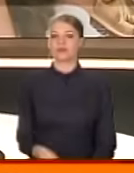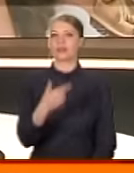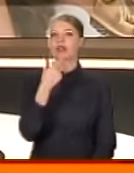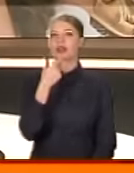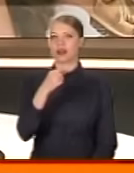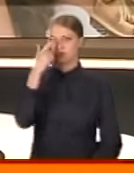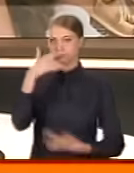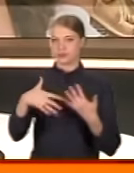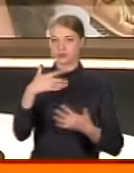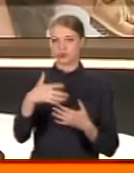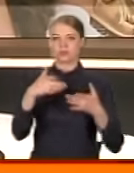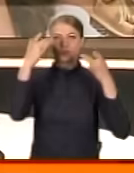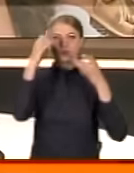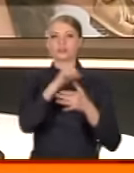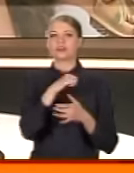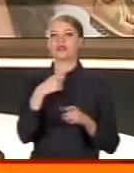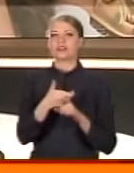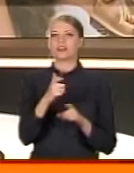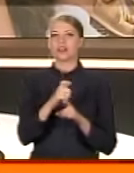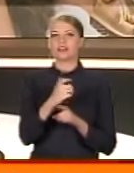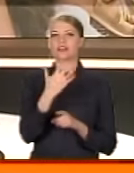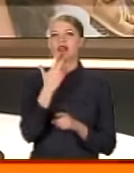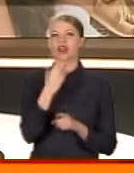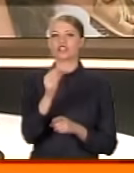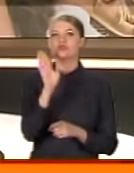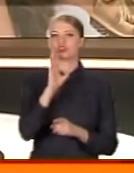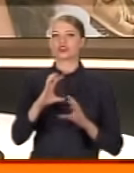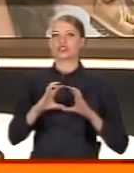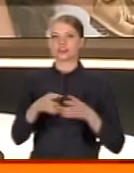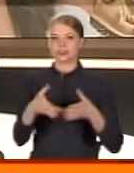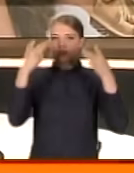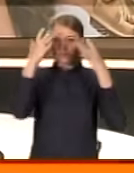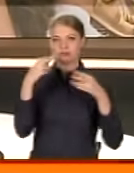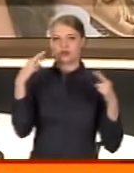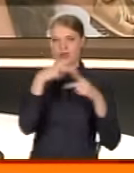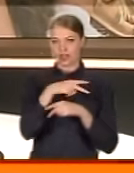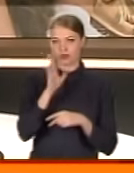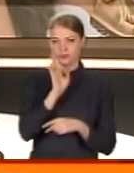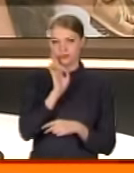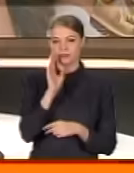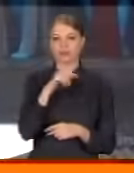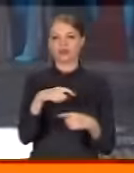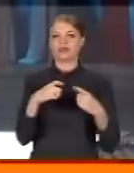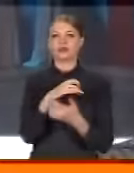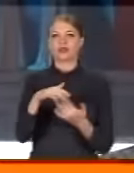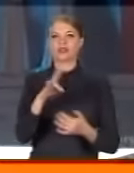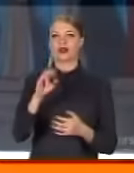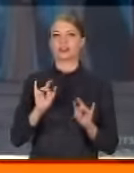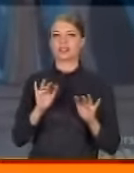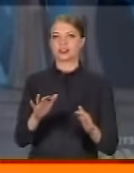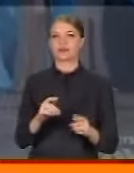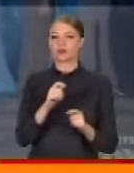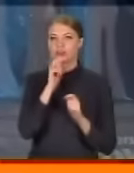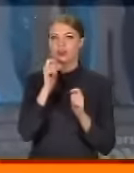Красунь сплутали корову найгарнішої, корону найгарнішої жінки світу вдягли не на ту голову. Скандал стався на церемонії